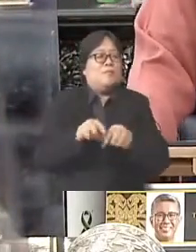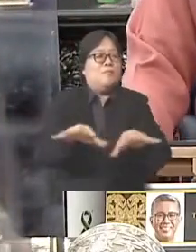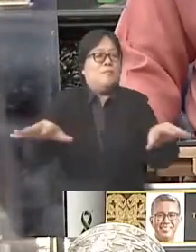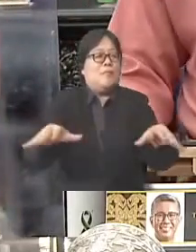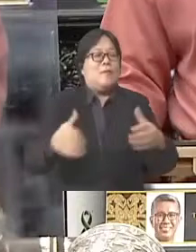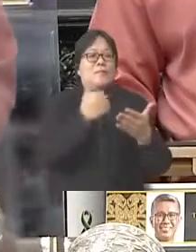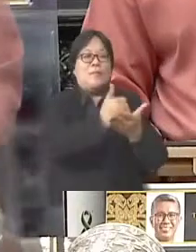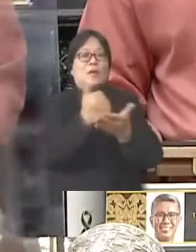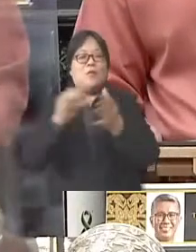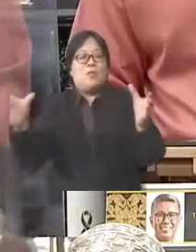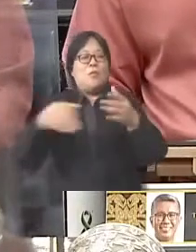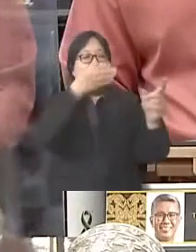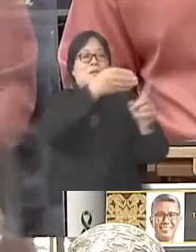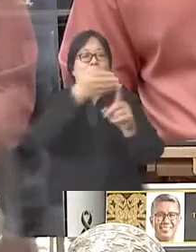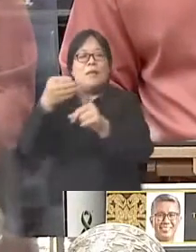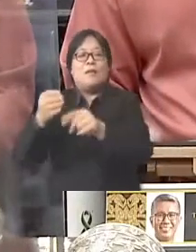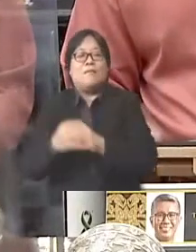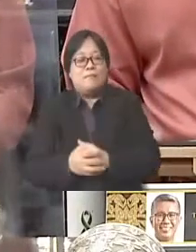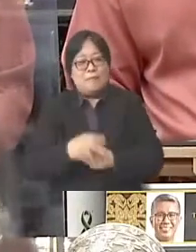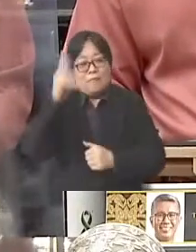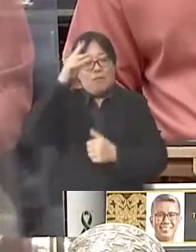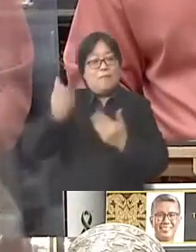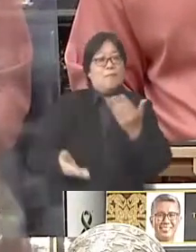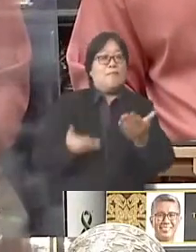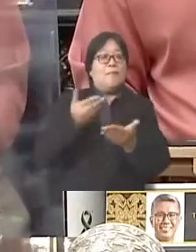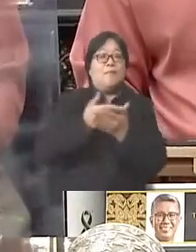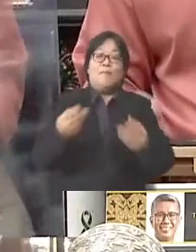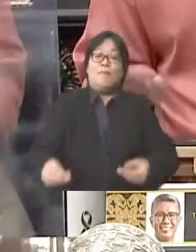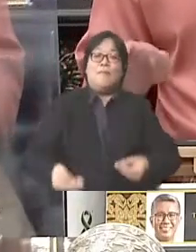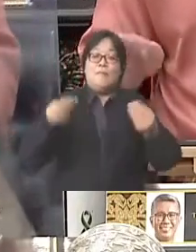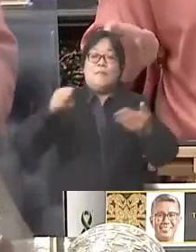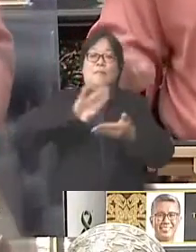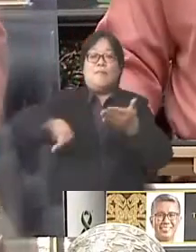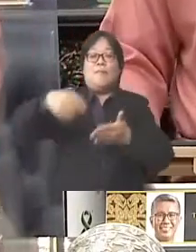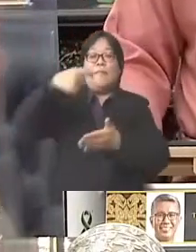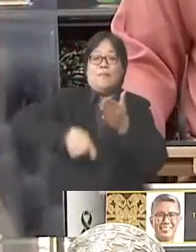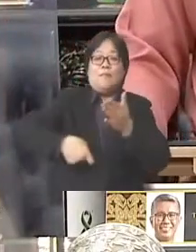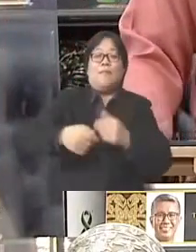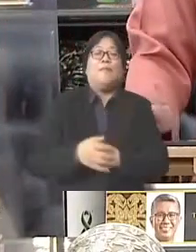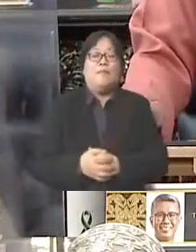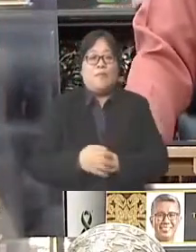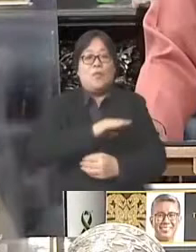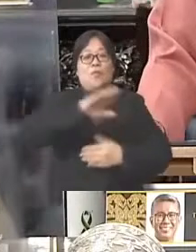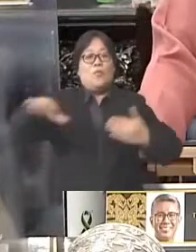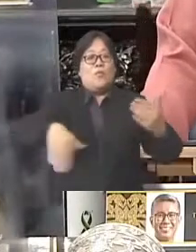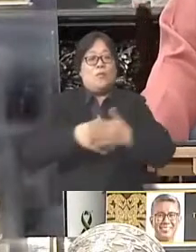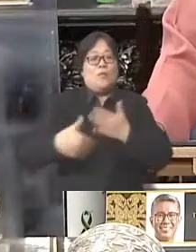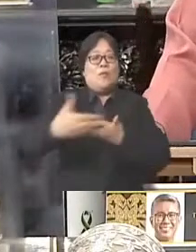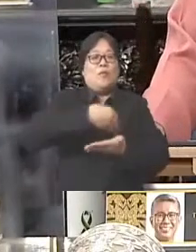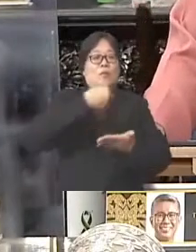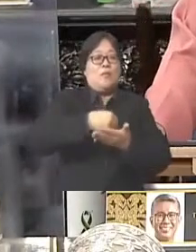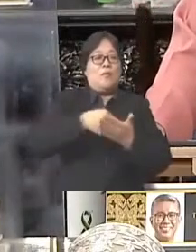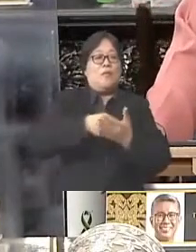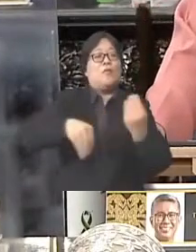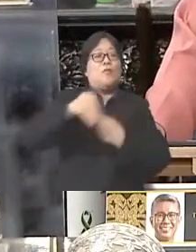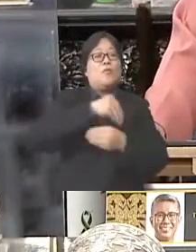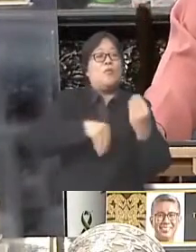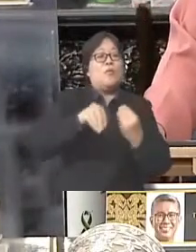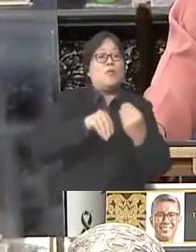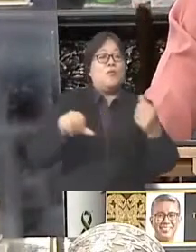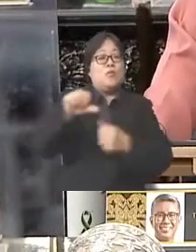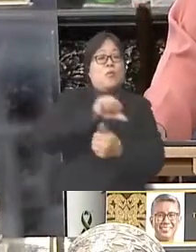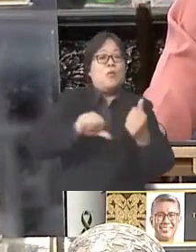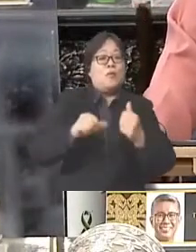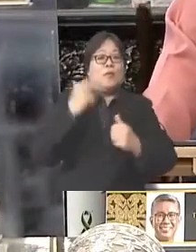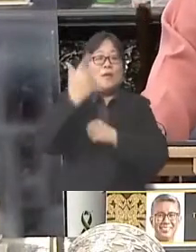dan membantu golongan sasaran mereka kerajaan bercadang untuk memberikan pengecualian Cukai kata semua pendapatan perusahaan sosial sehingga